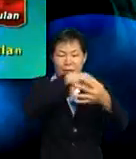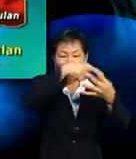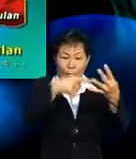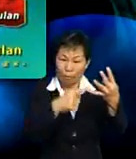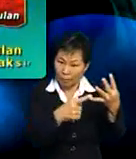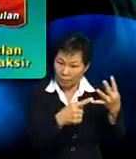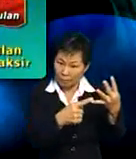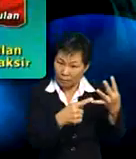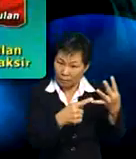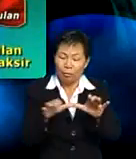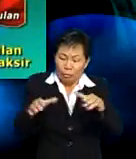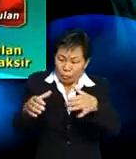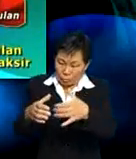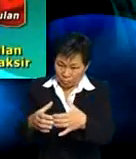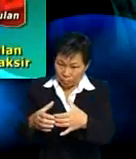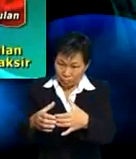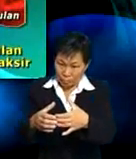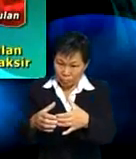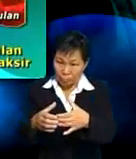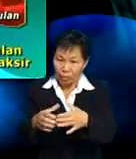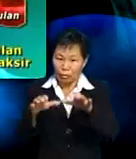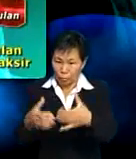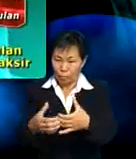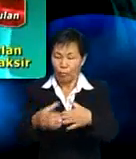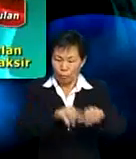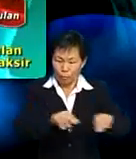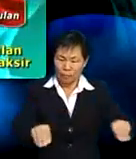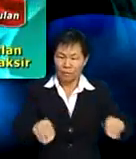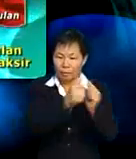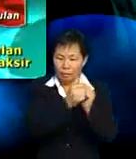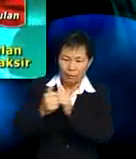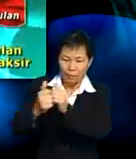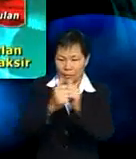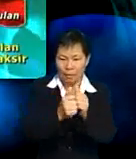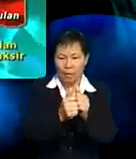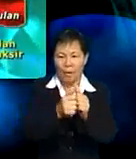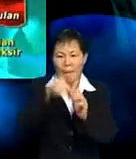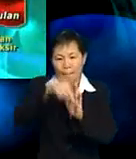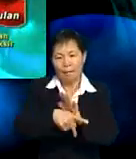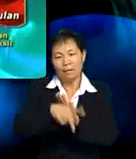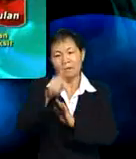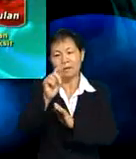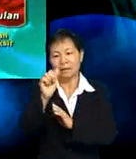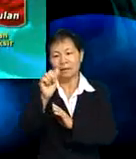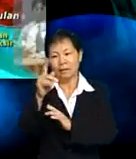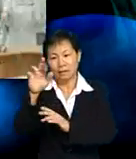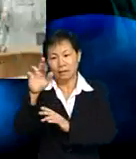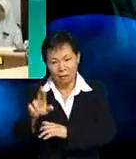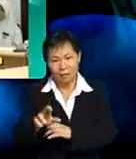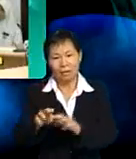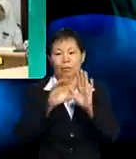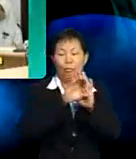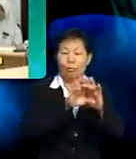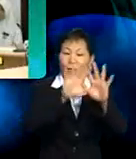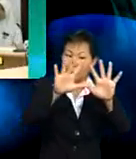4, berkumpulan, iaitu kumpulan pelajar bersama-sama pentaksir. Model